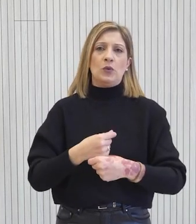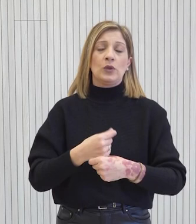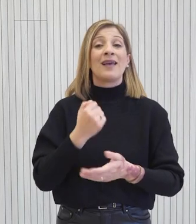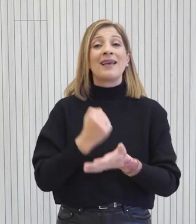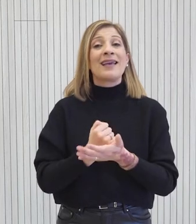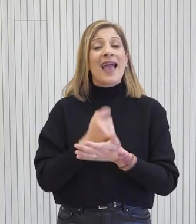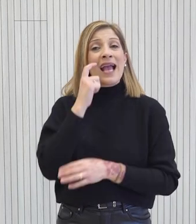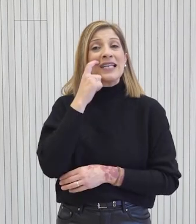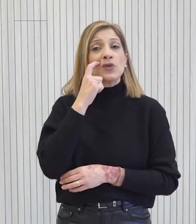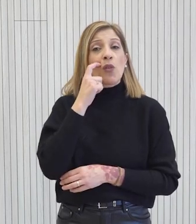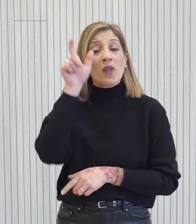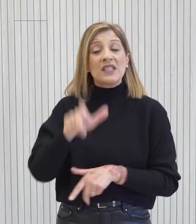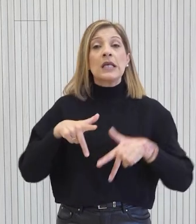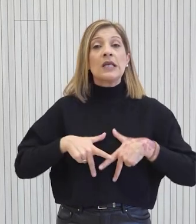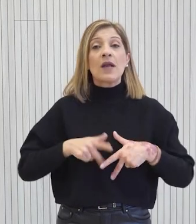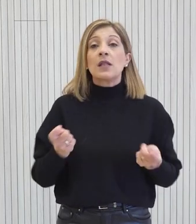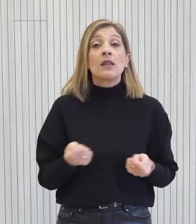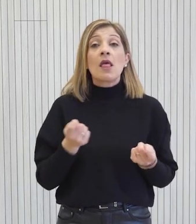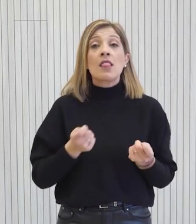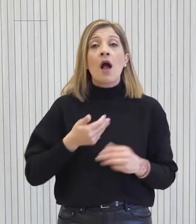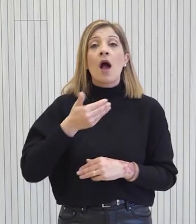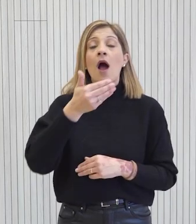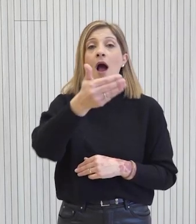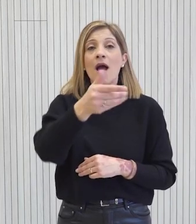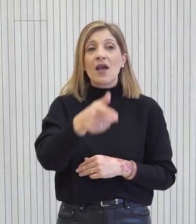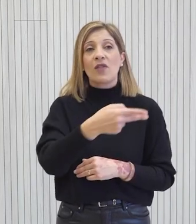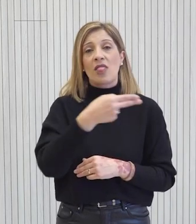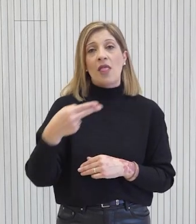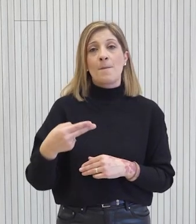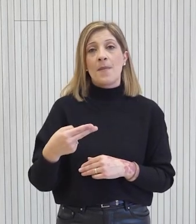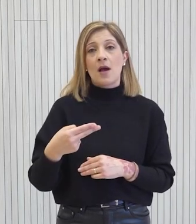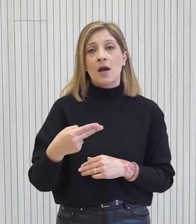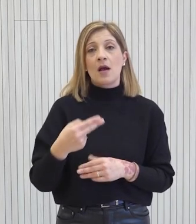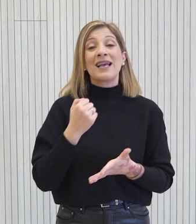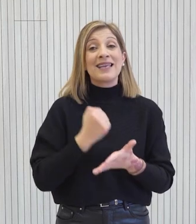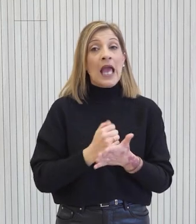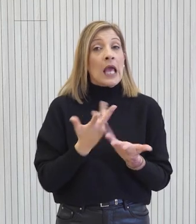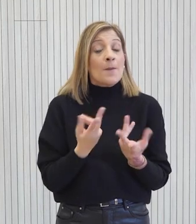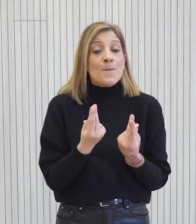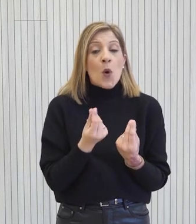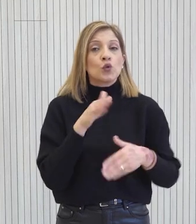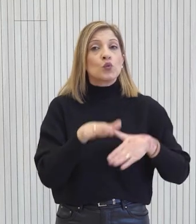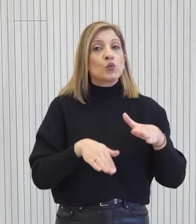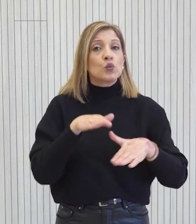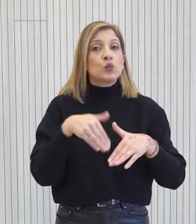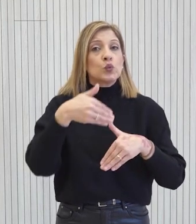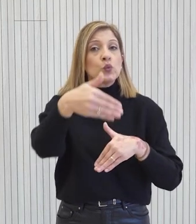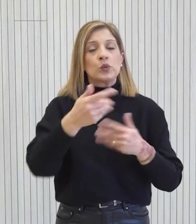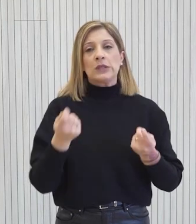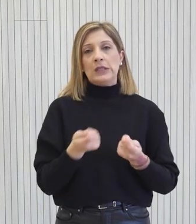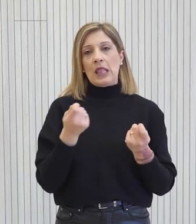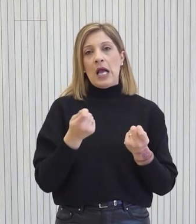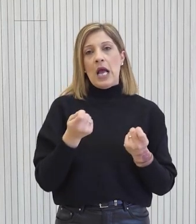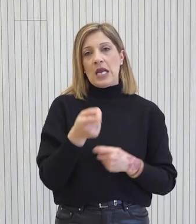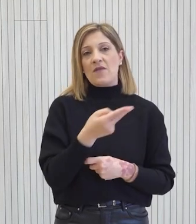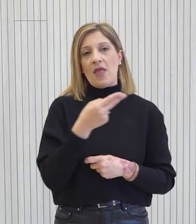Νίκου Χριστοδουλίδη να προχωρήσει και για διαβήματα και τι είδος διαβήματα θα προχωρήσει για τα νέα